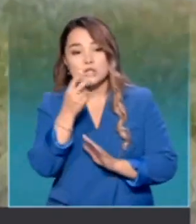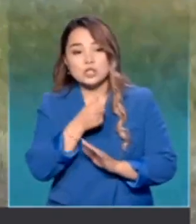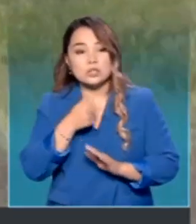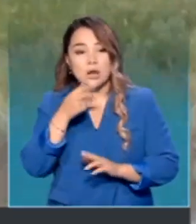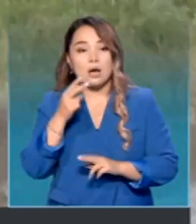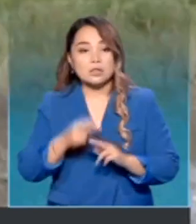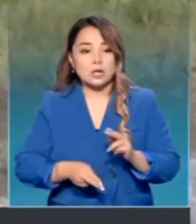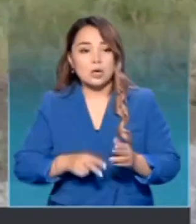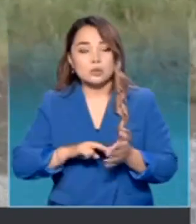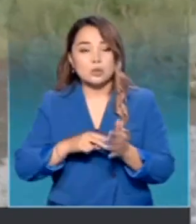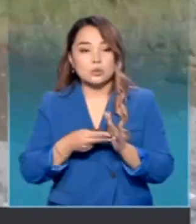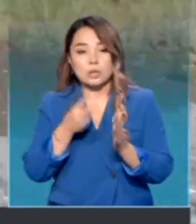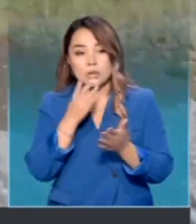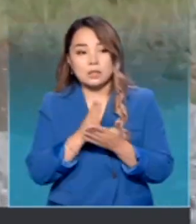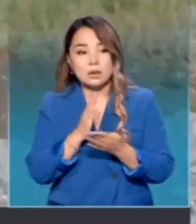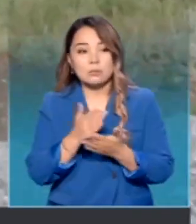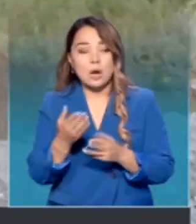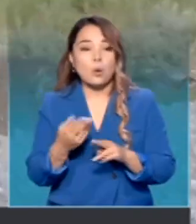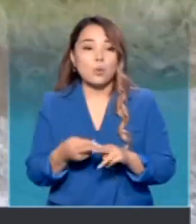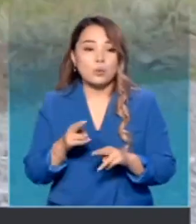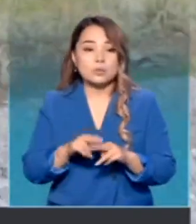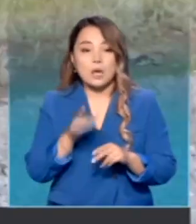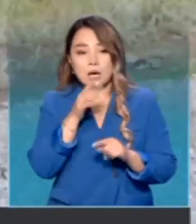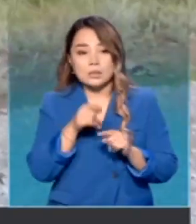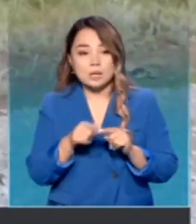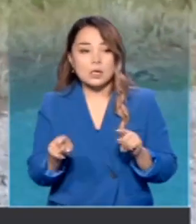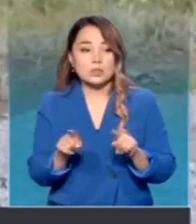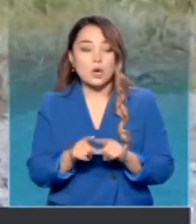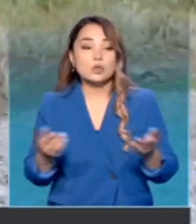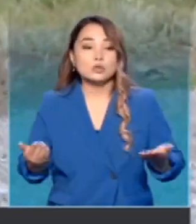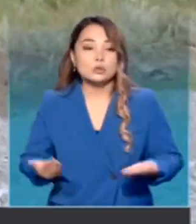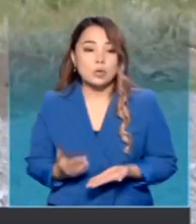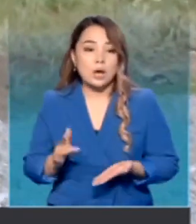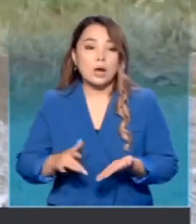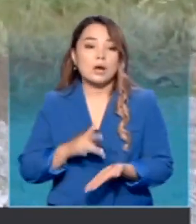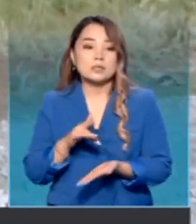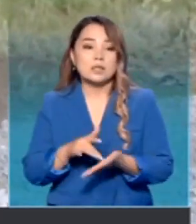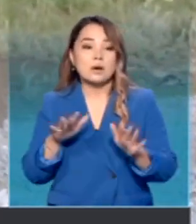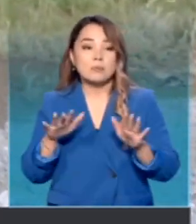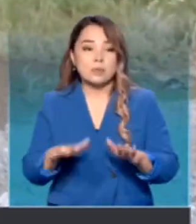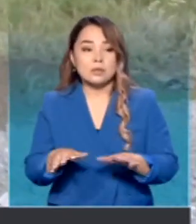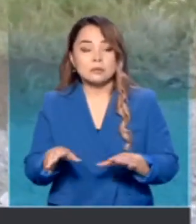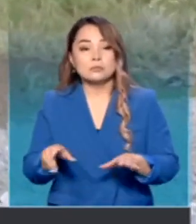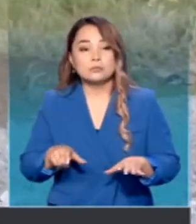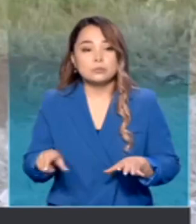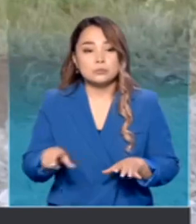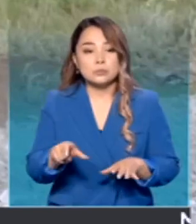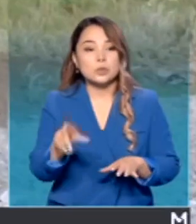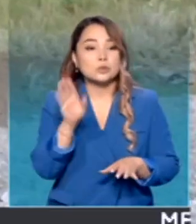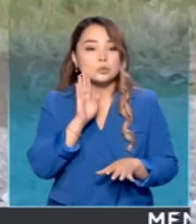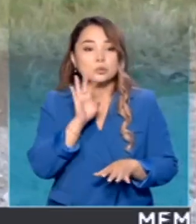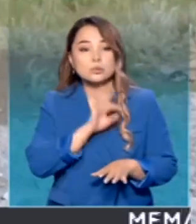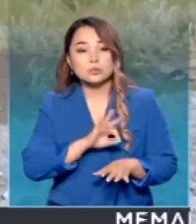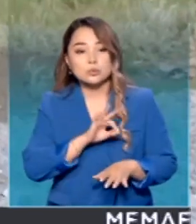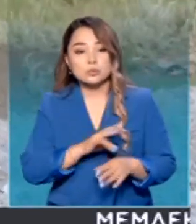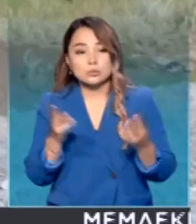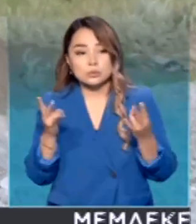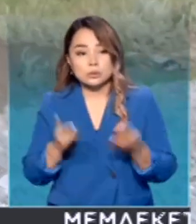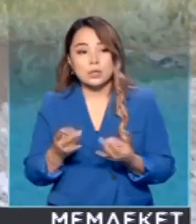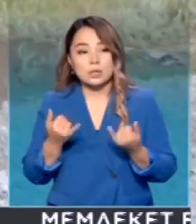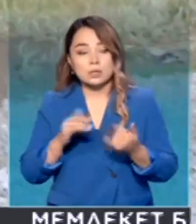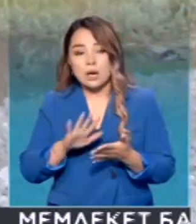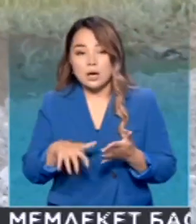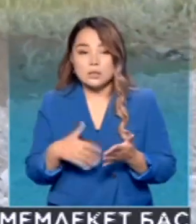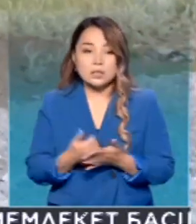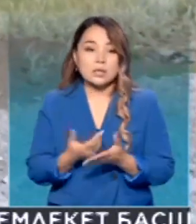аяқталуы тиіс болатын. Яғни осы уақытта тұрғындар қаладағы шүмектен ағып тұрған суды тұтынуы керек еді. Алайда